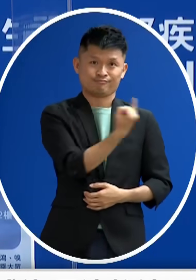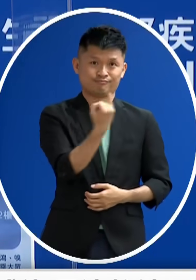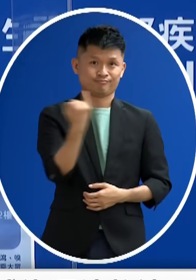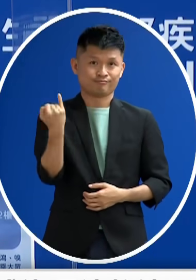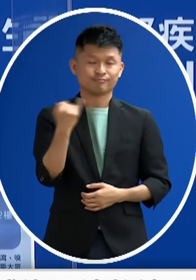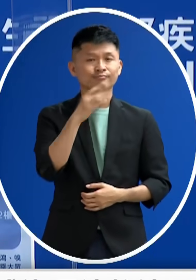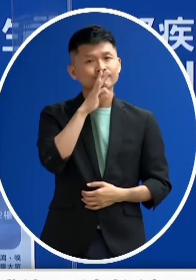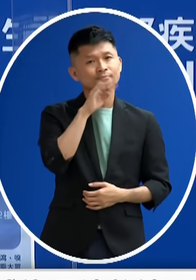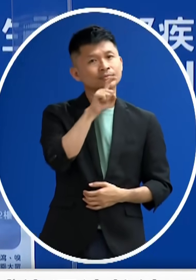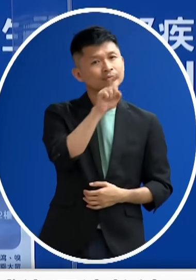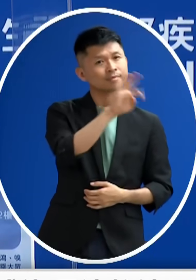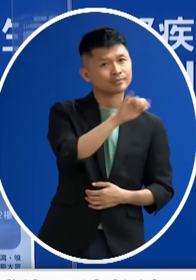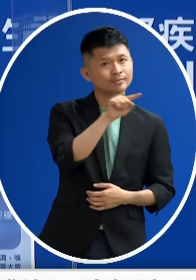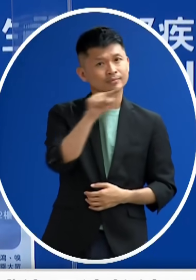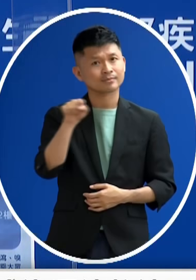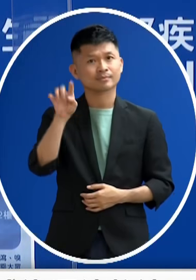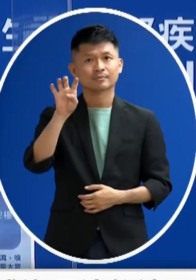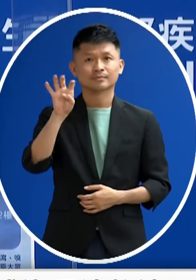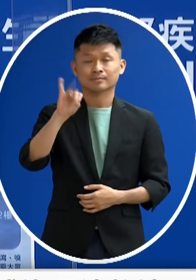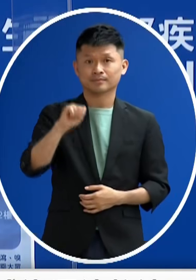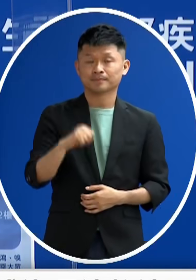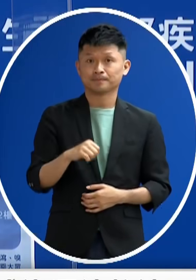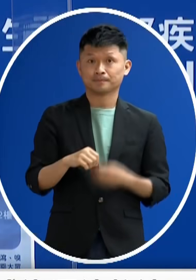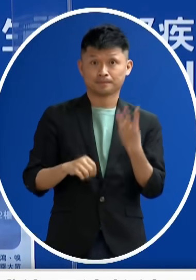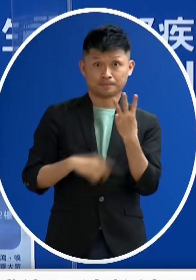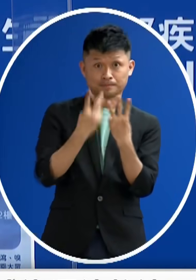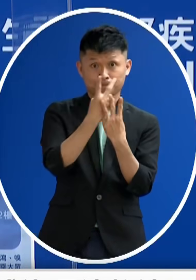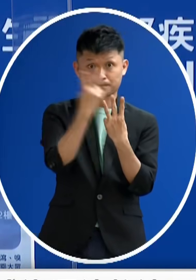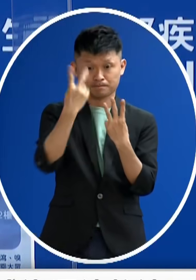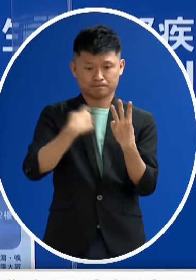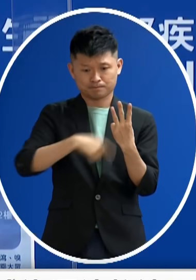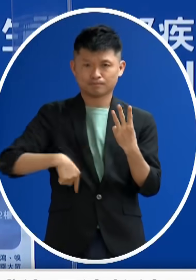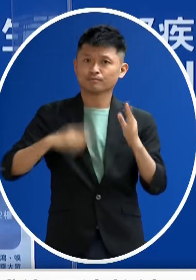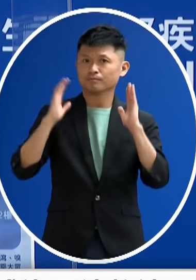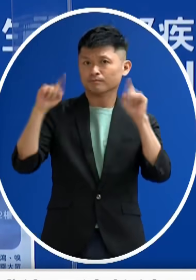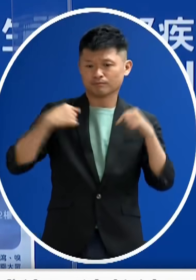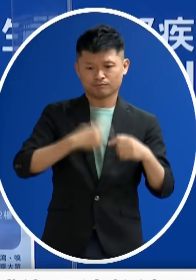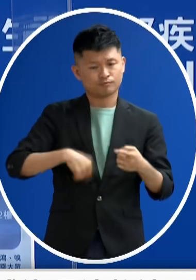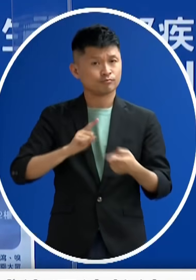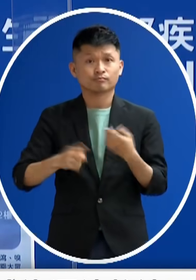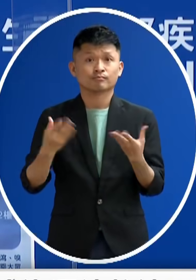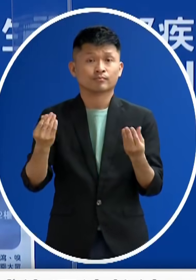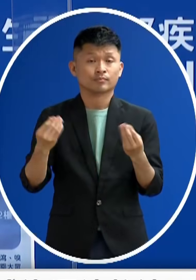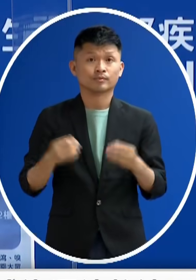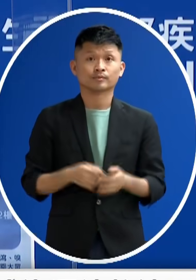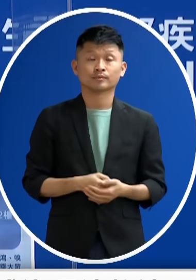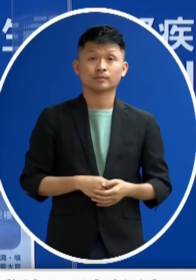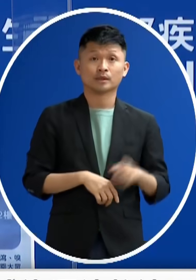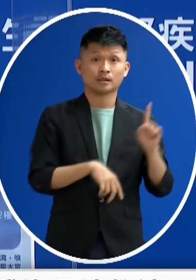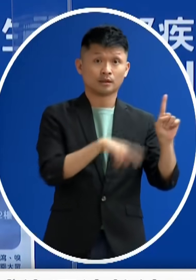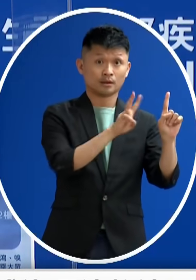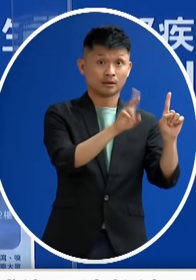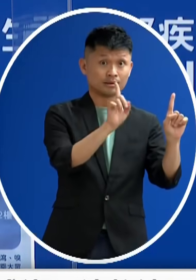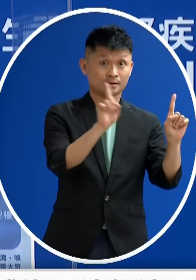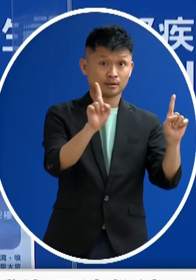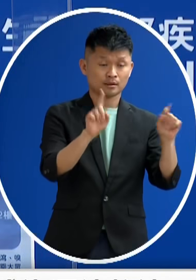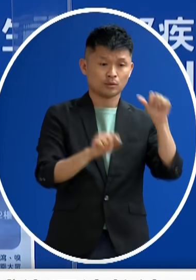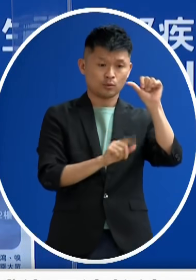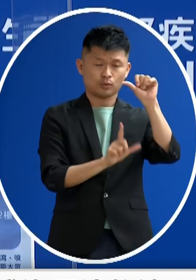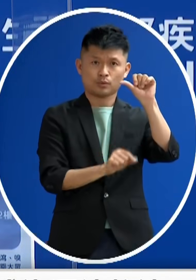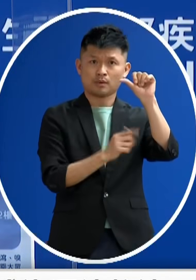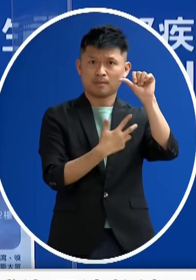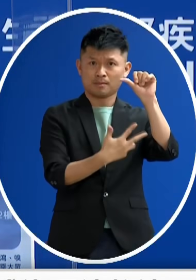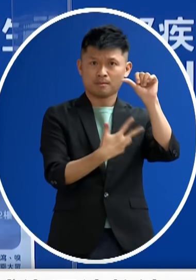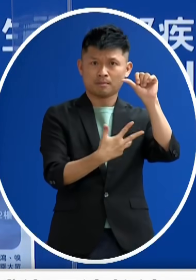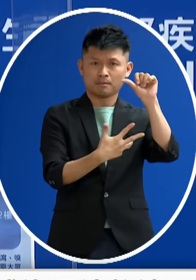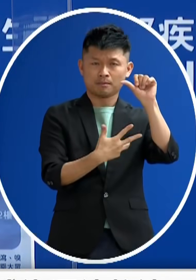于10多岁到40多岁，其中两人无症状。那其中的1211到5月8日，他就有一个